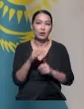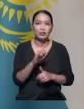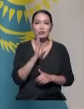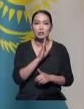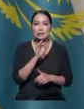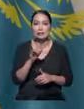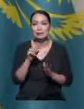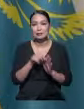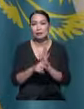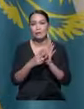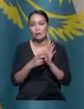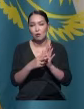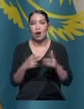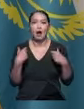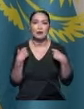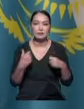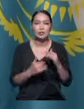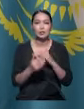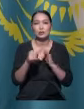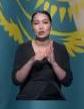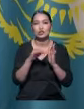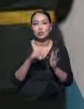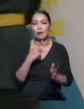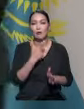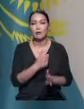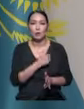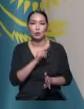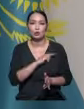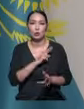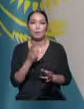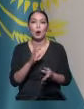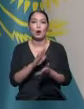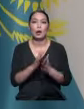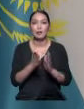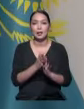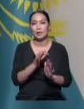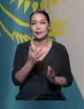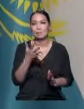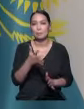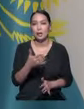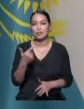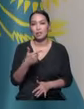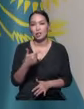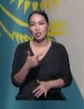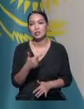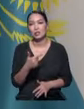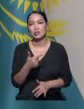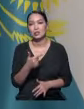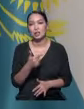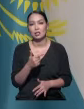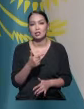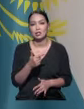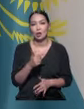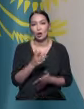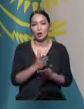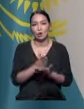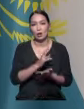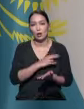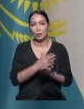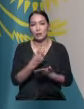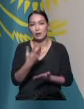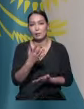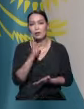около 800 офицеры, свыше 6 тысяч военнослужащих по контракту и 5 тысяч граждан. 25 женщин